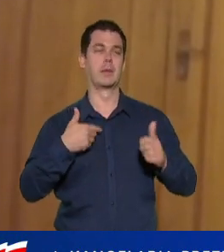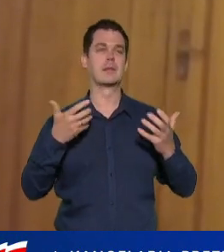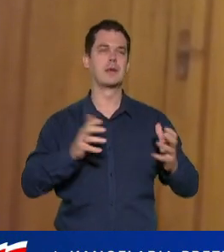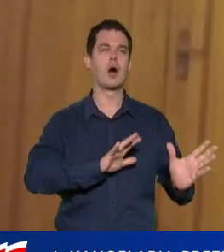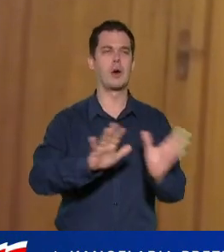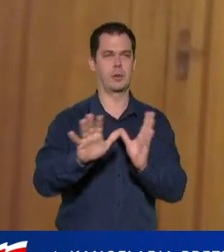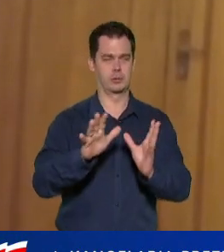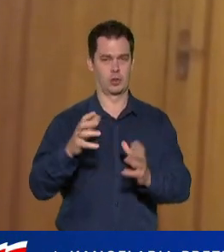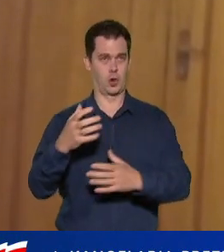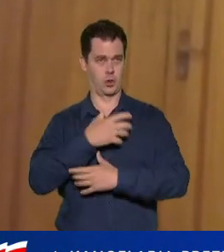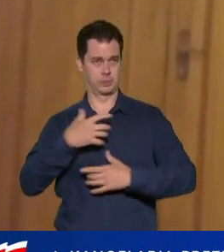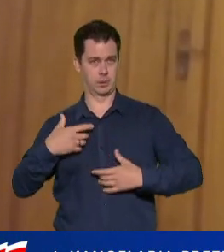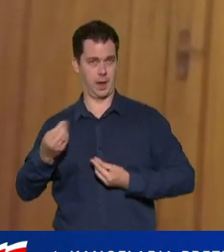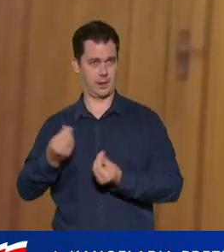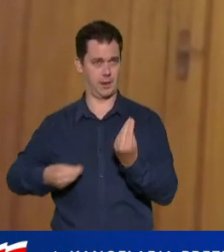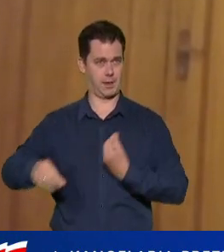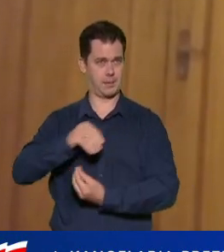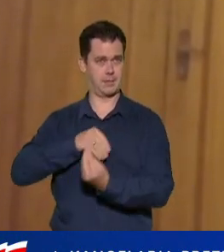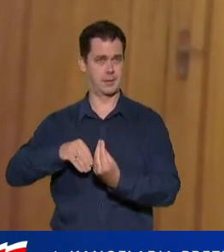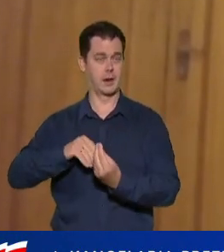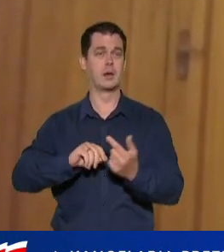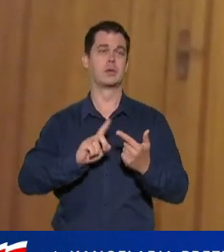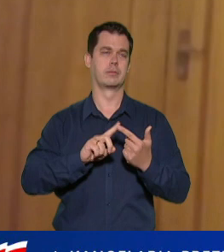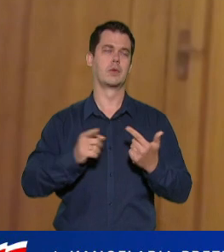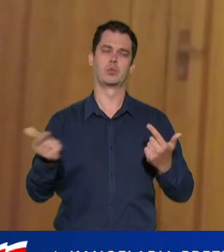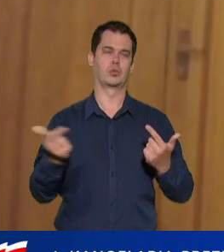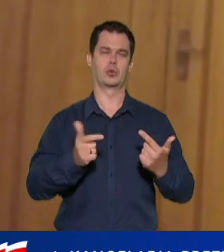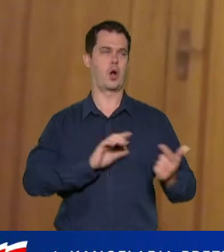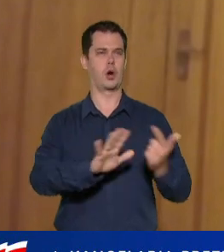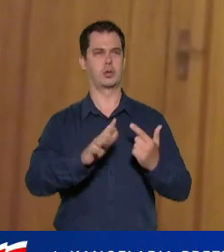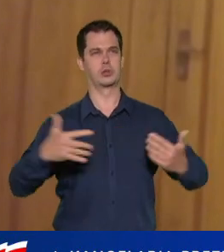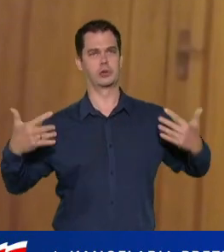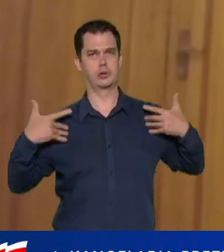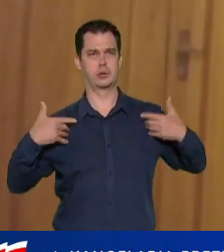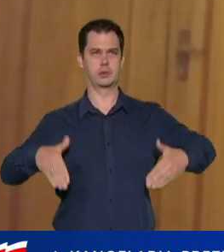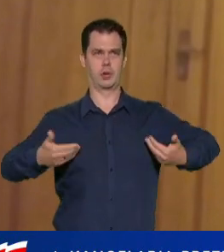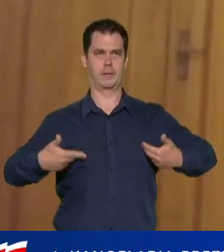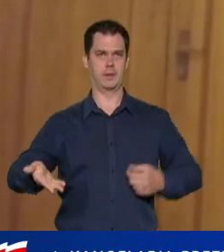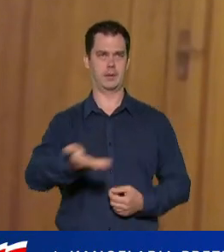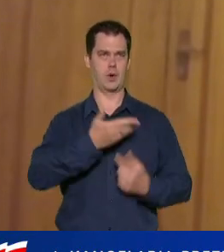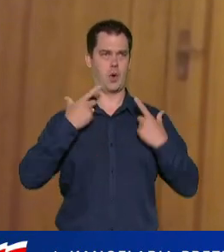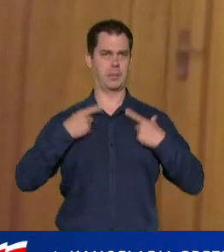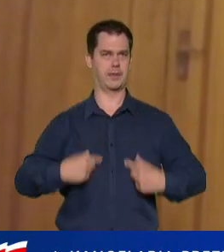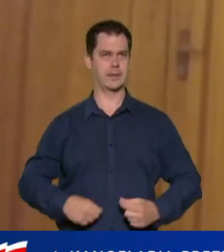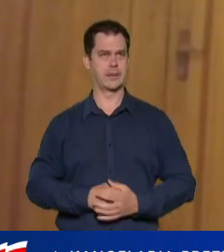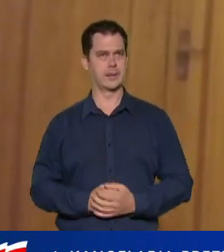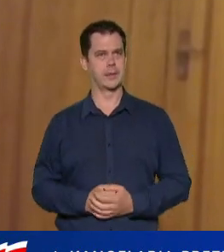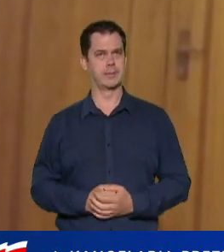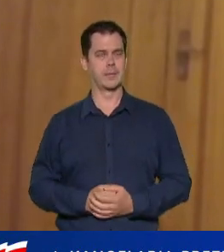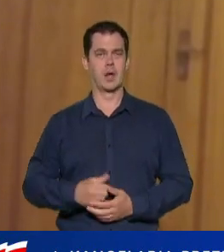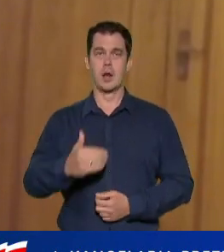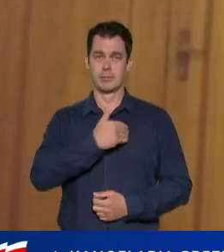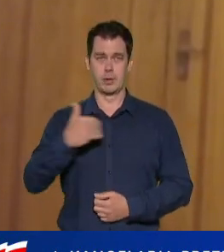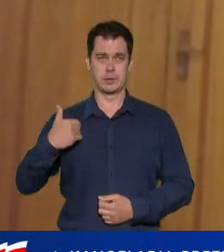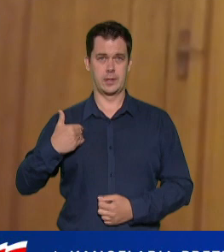obronić gospodarkę i chcemy obronić również życie i zdrowie naszych obywateli. Polska zajmuje w